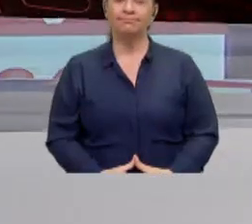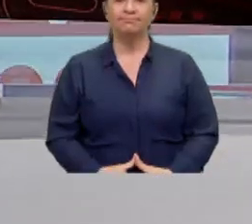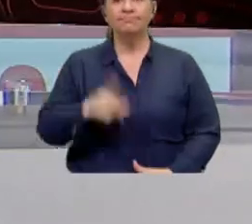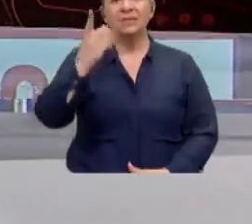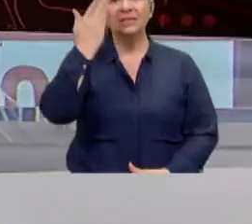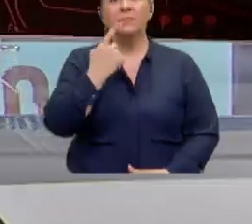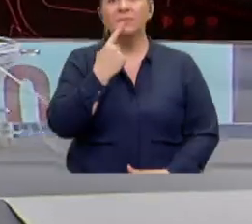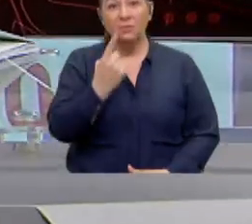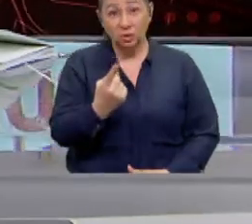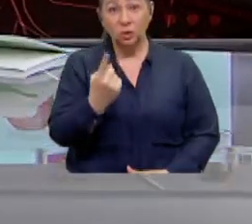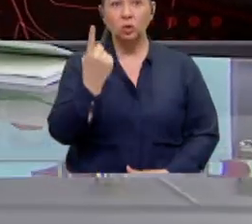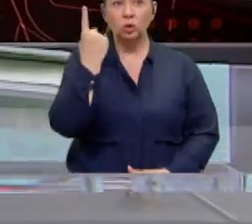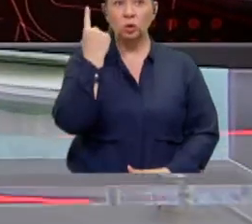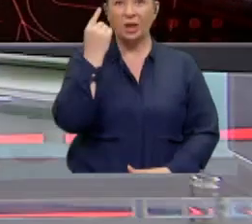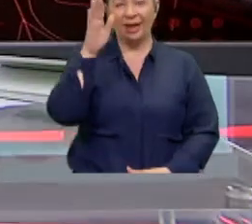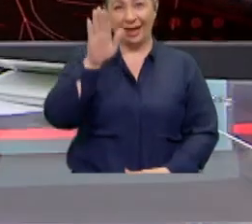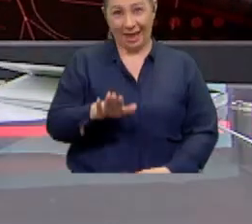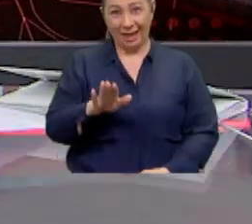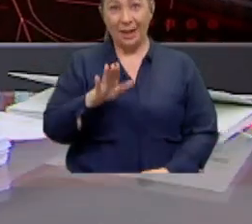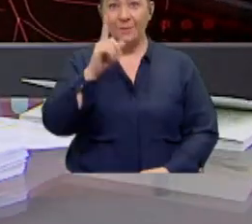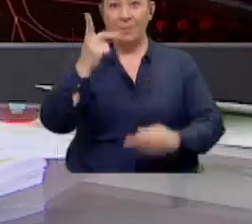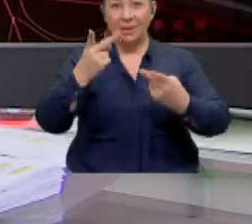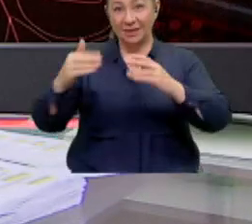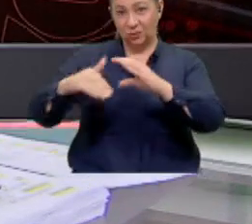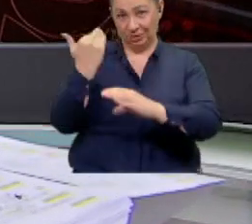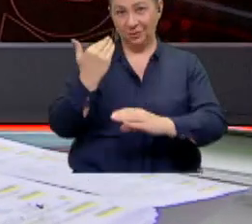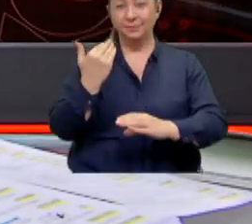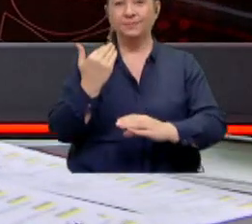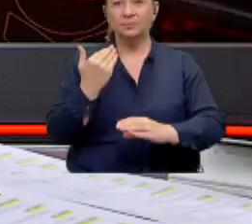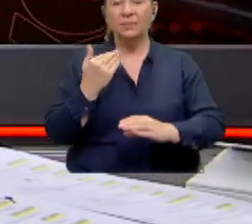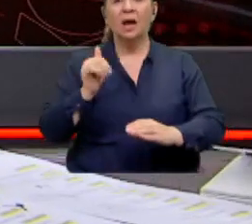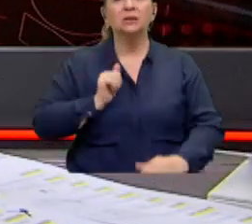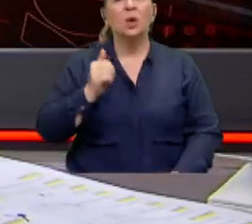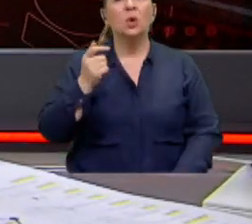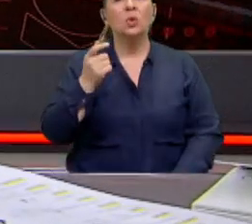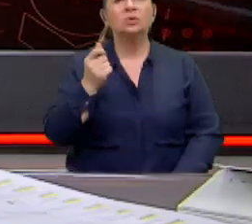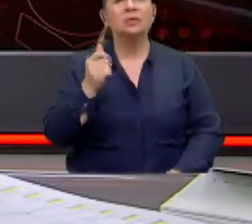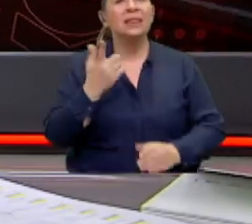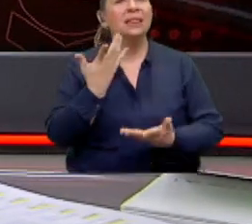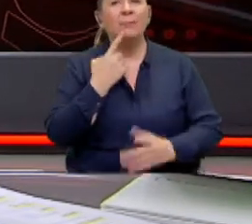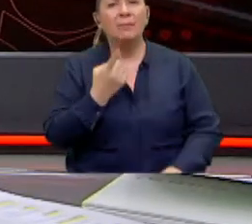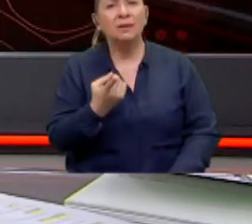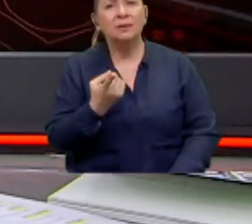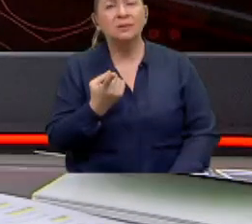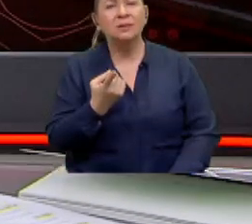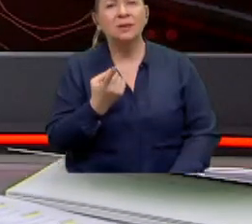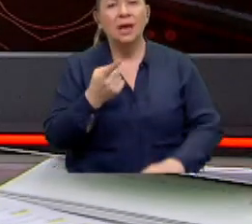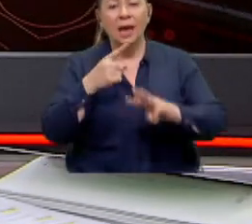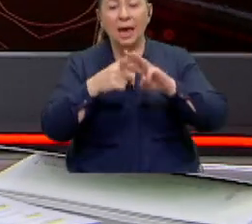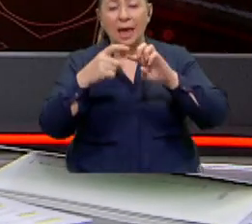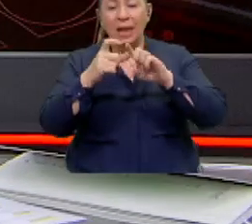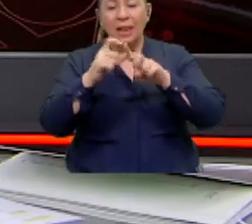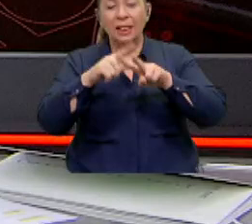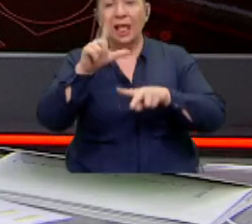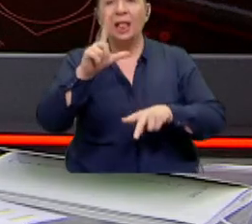Bir izleyicimiz demiş ki dünden kalan bir mesaj bu. Asgari ücret ne demek? Erdal isimli